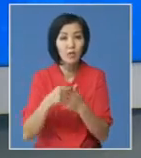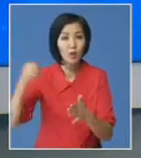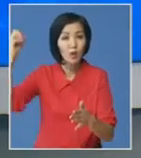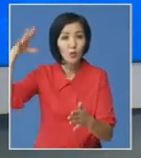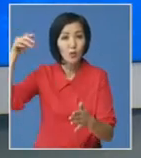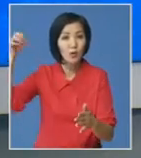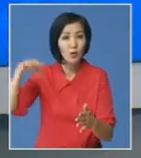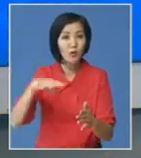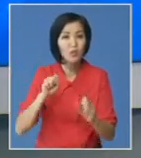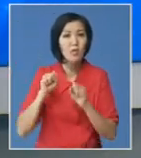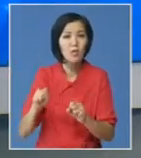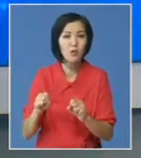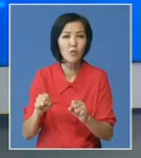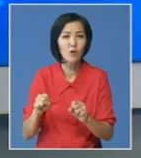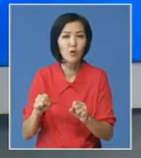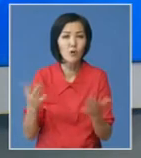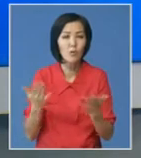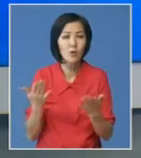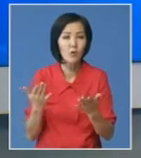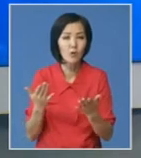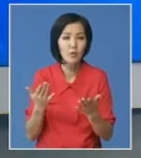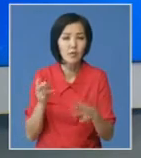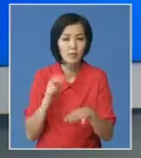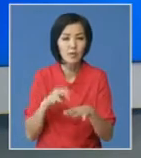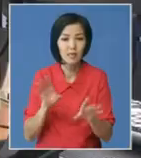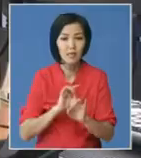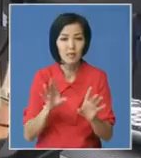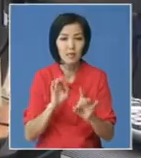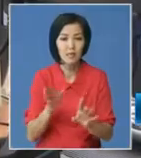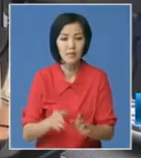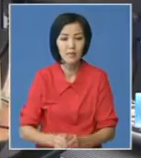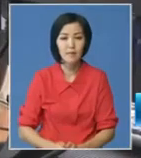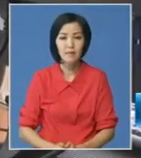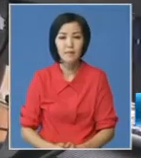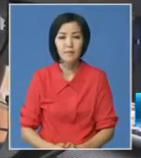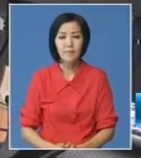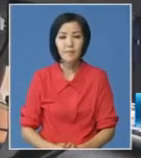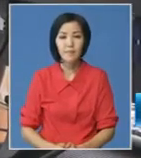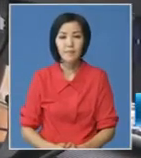Дәрігерлер қандай кеңес береді? Тілшімізді тыңдаңыз.